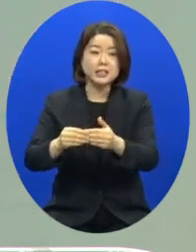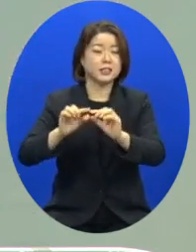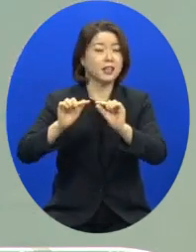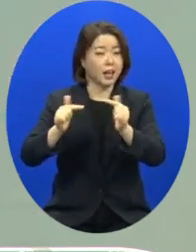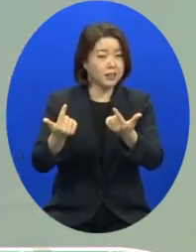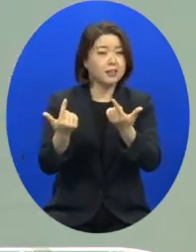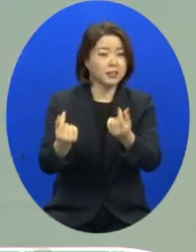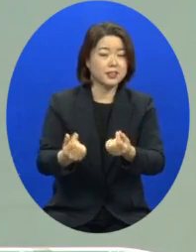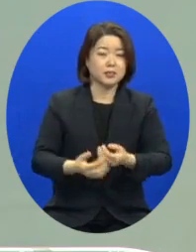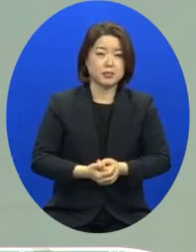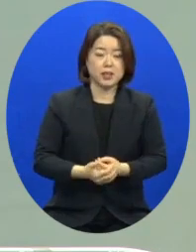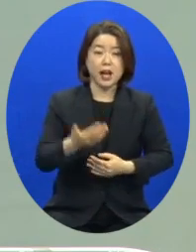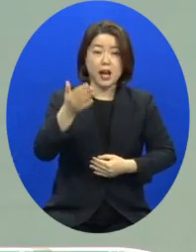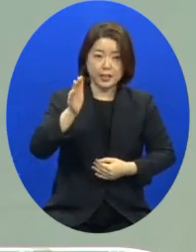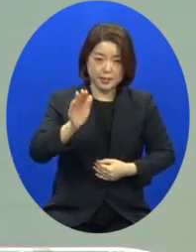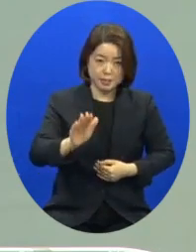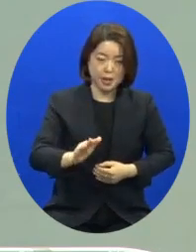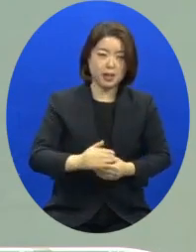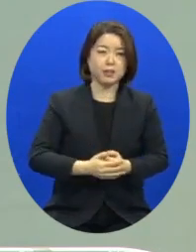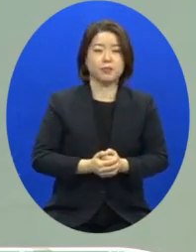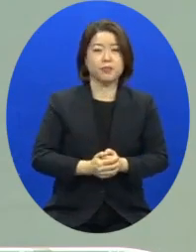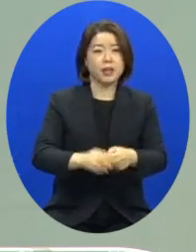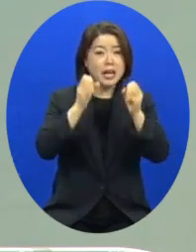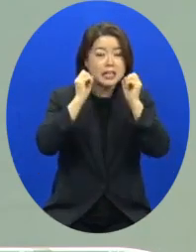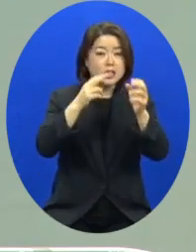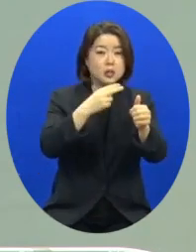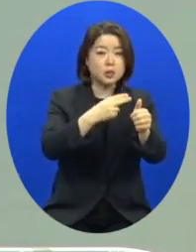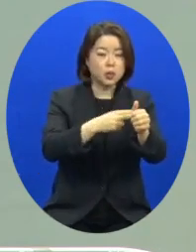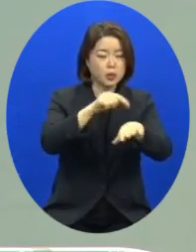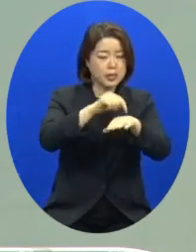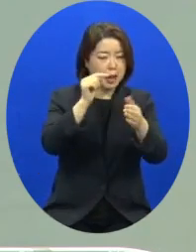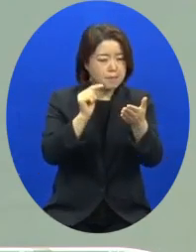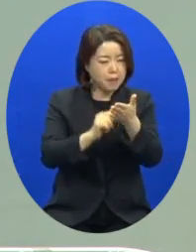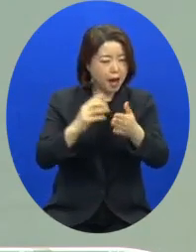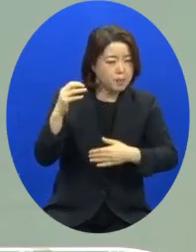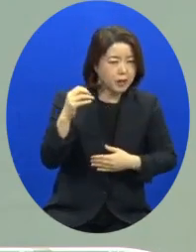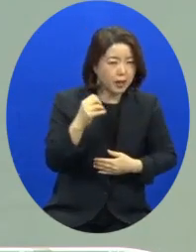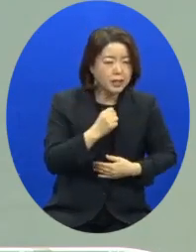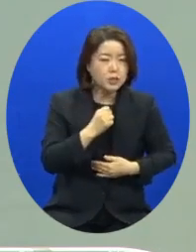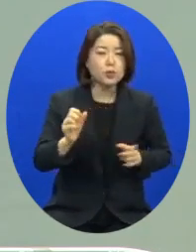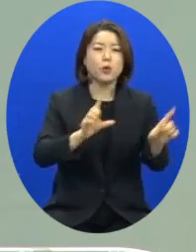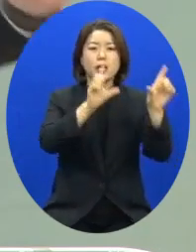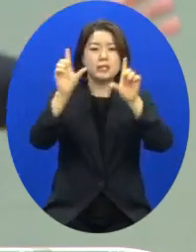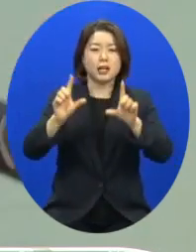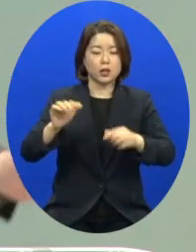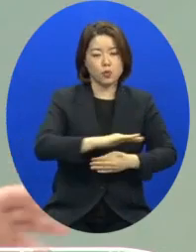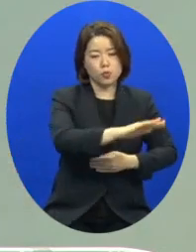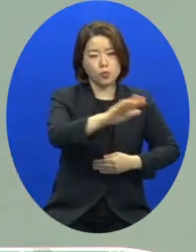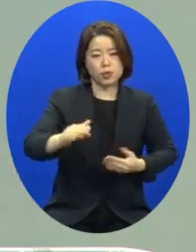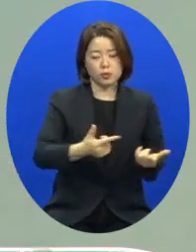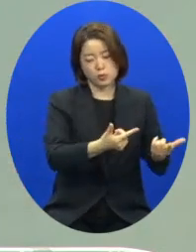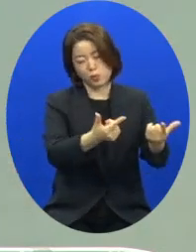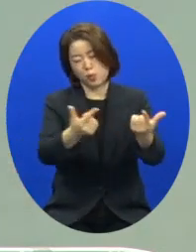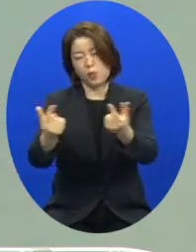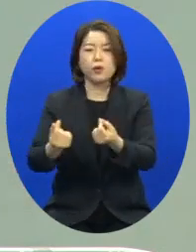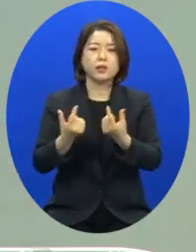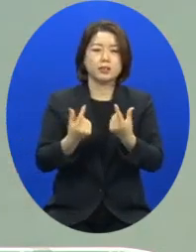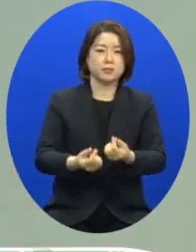같아요. 그렇지만 선교사의 마인드를 가지고 사는 것은 우리 모두가